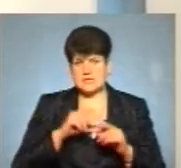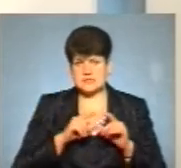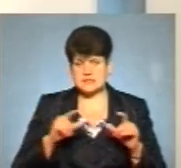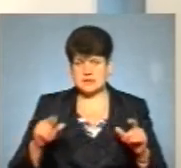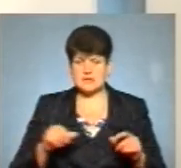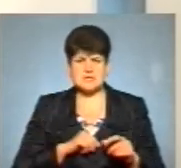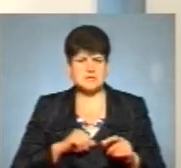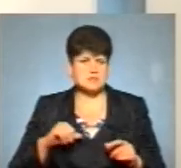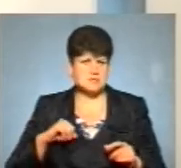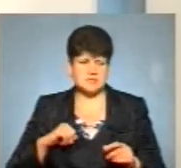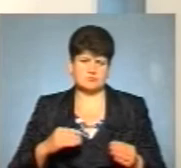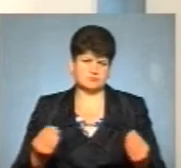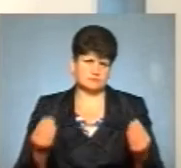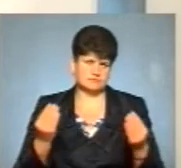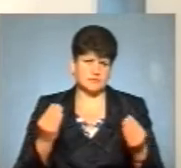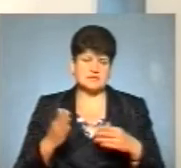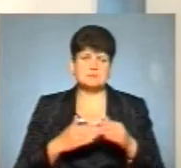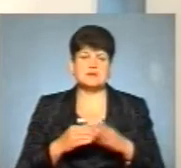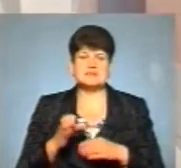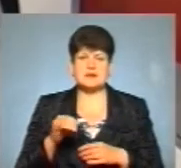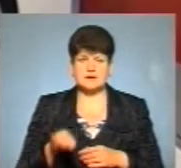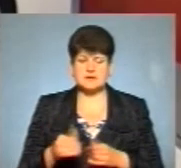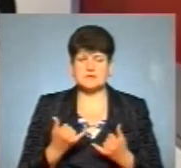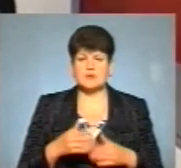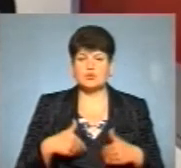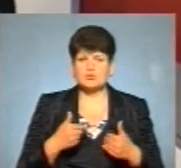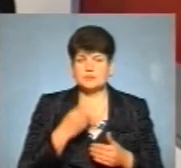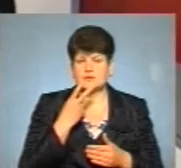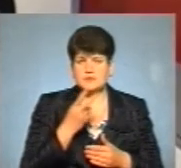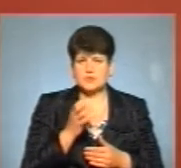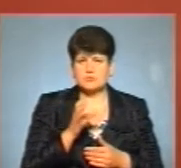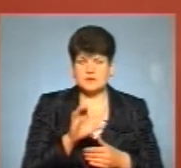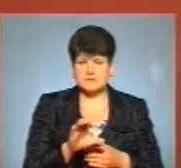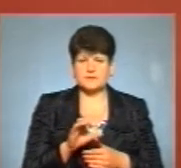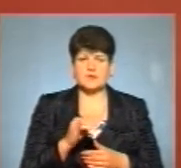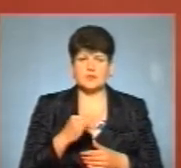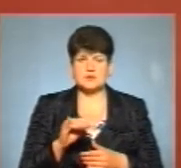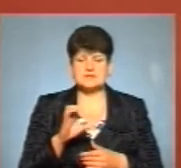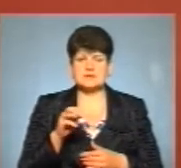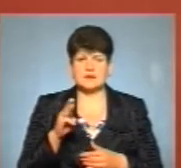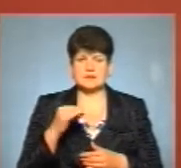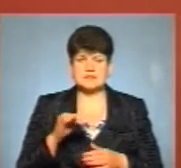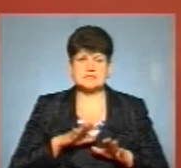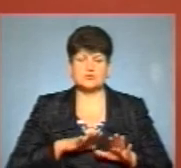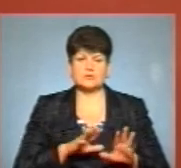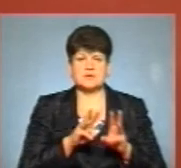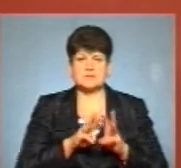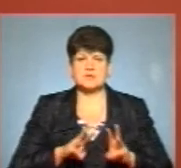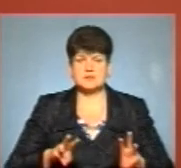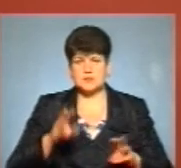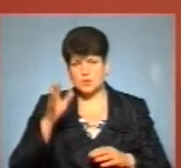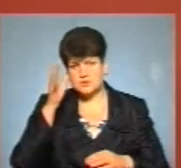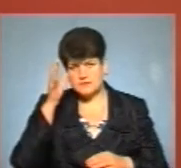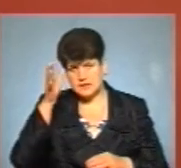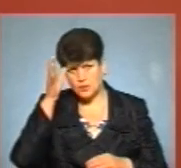саму престижну спеціальність. Зараз пропоную переглянути коментар Єгора Стадного, заступника міністра освіти і науки